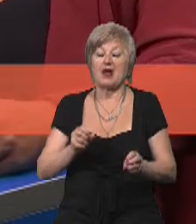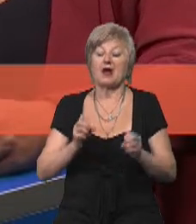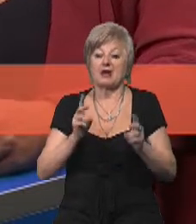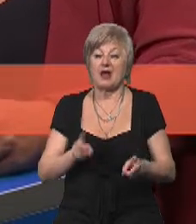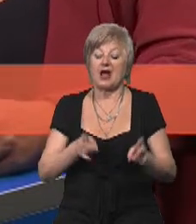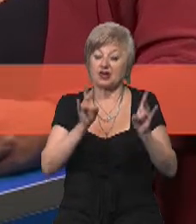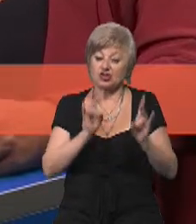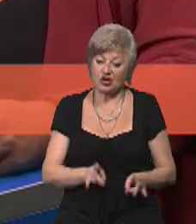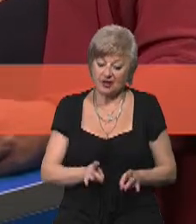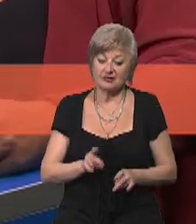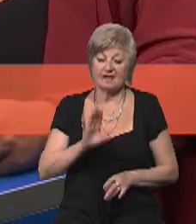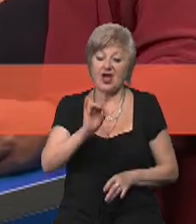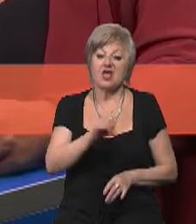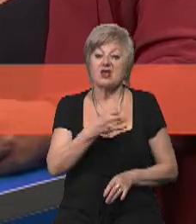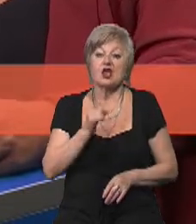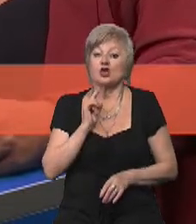дуже тяжко